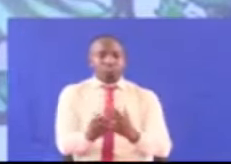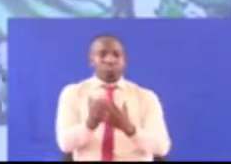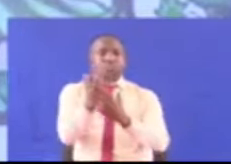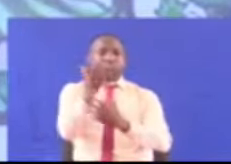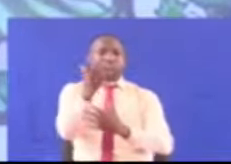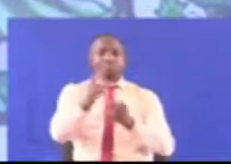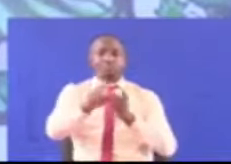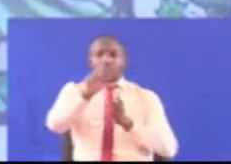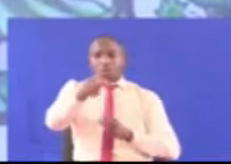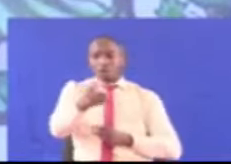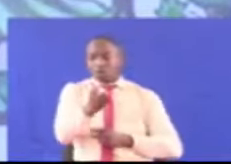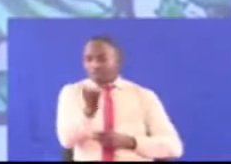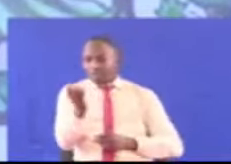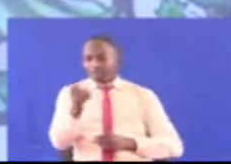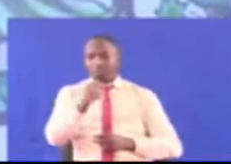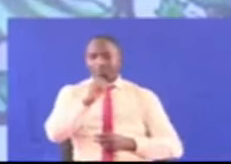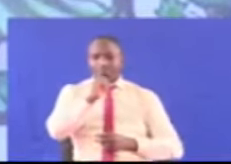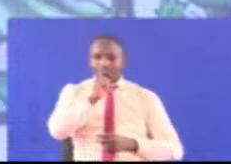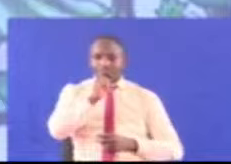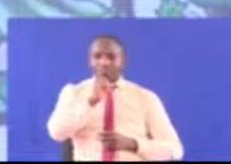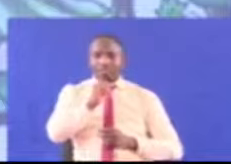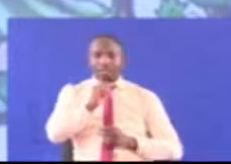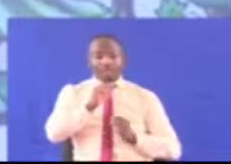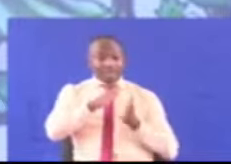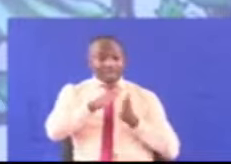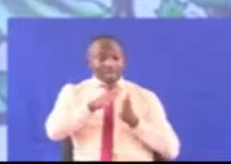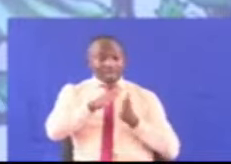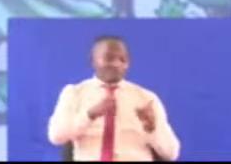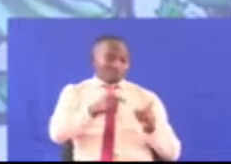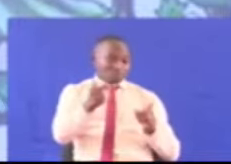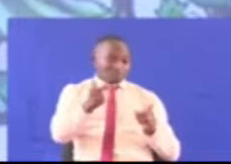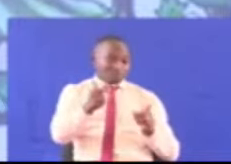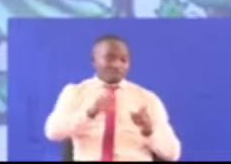wengine, hadithi inayofuata baada ya hapo, najitahidi kusema kwa kifupi.